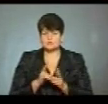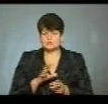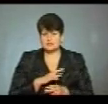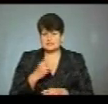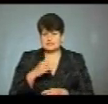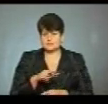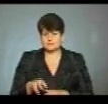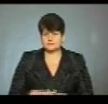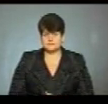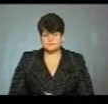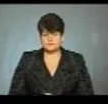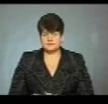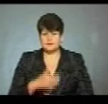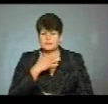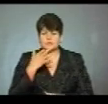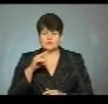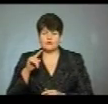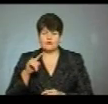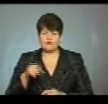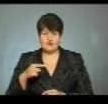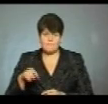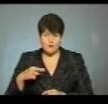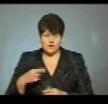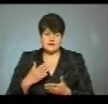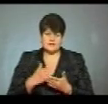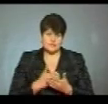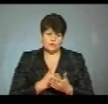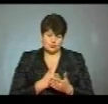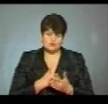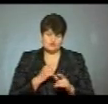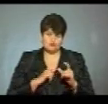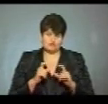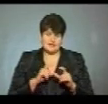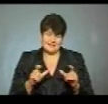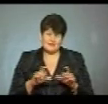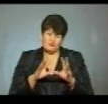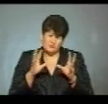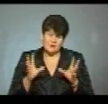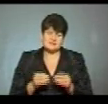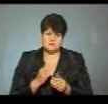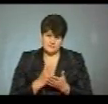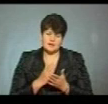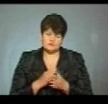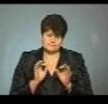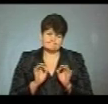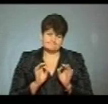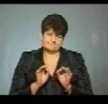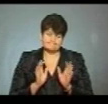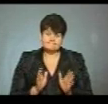хвилин. Ряд вимог, які ставлять студенти, в принципі, мають рацію